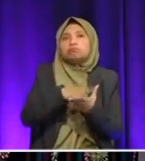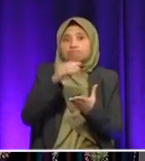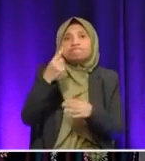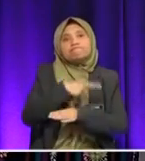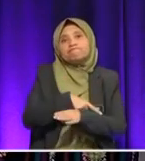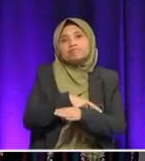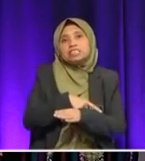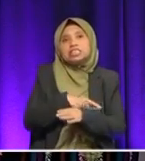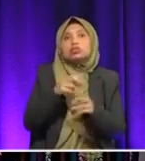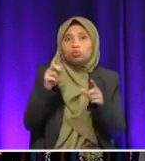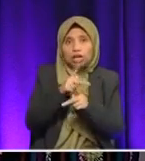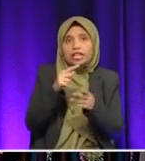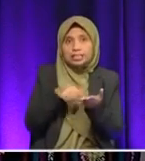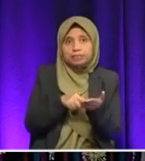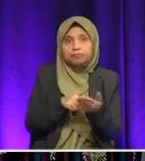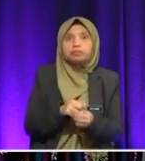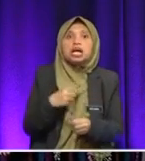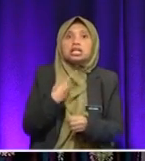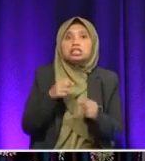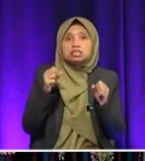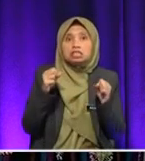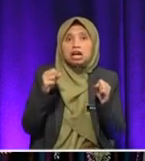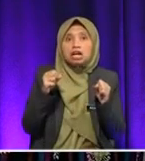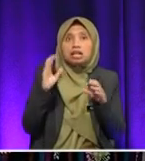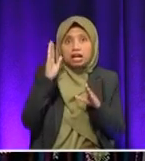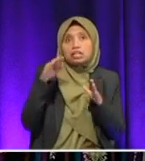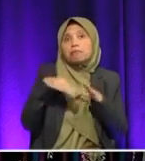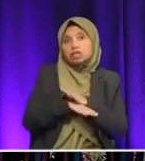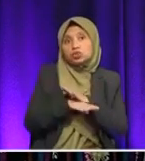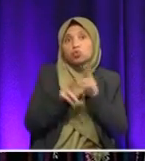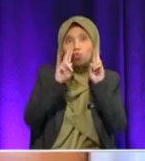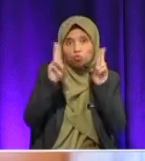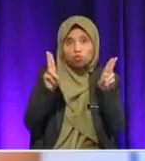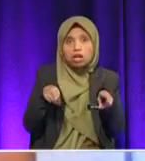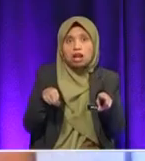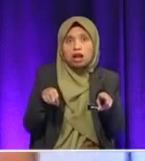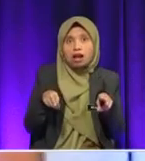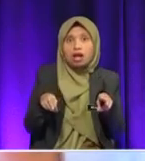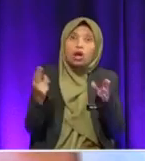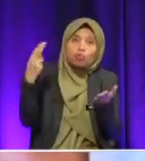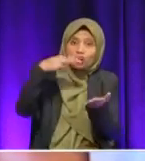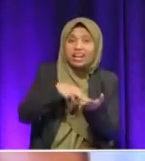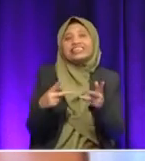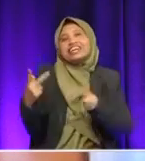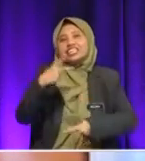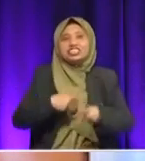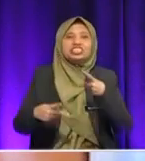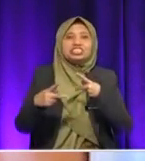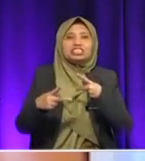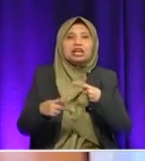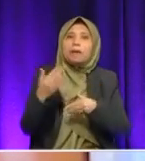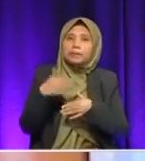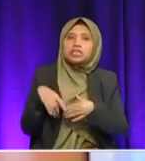untuk sabar Dong Yi masuk lagi kita penyulang kaji sukses pmh Oke selepas Ini hadiah ulang kaji boleh baca